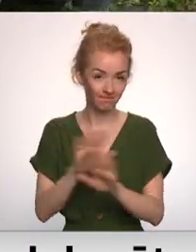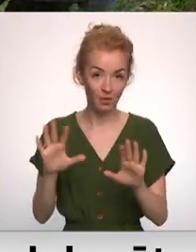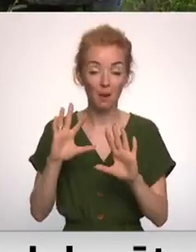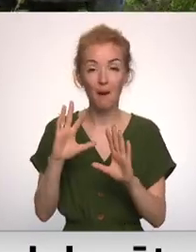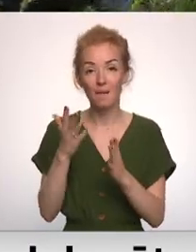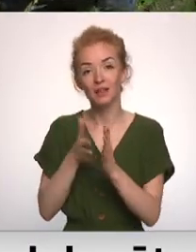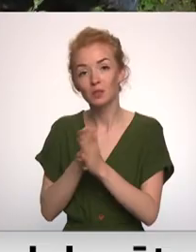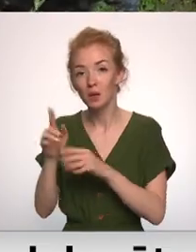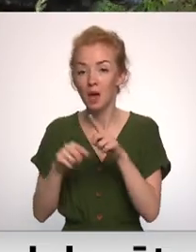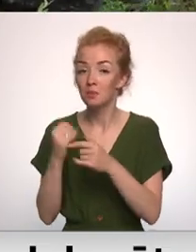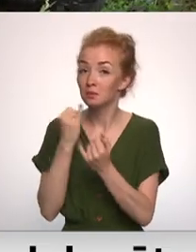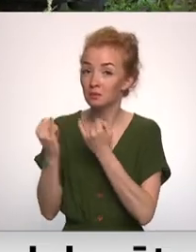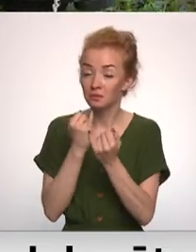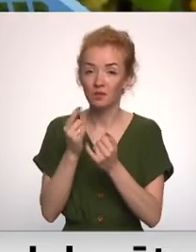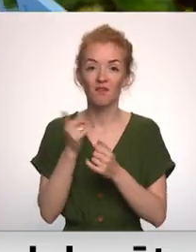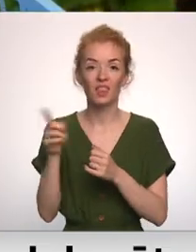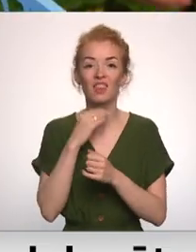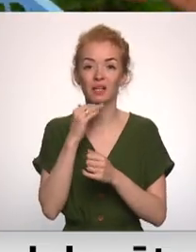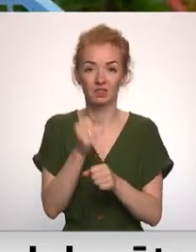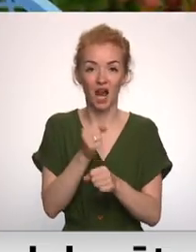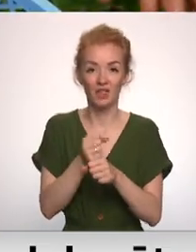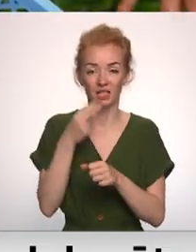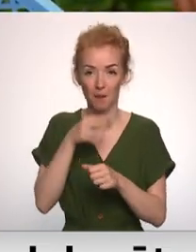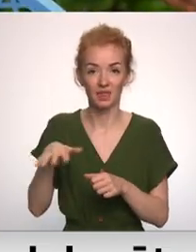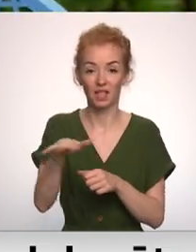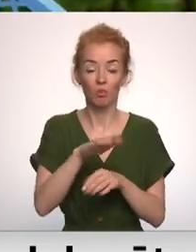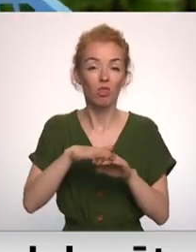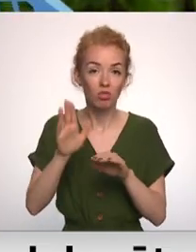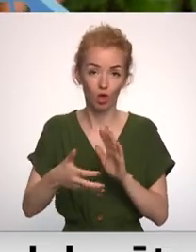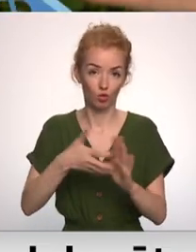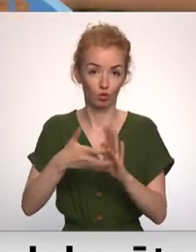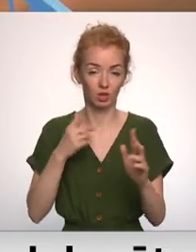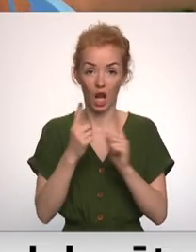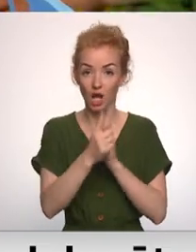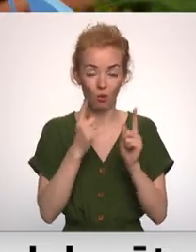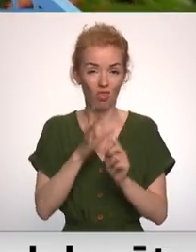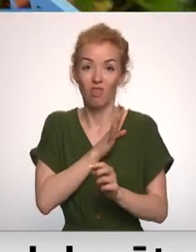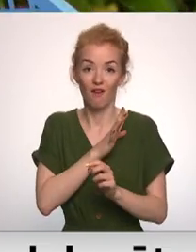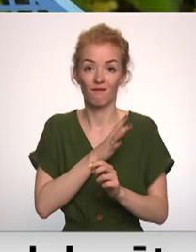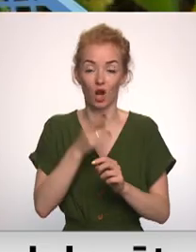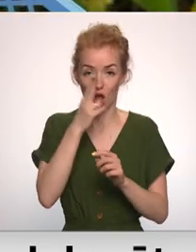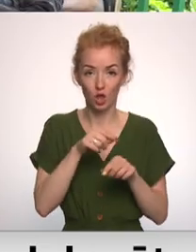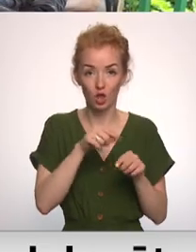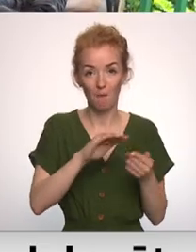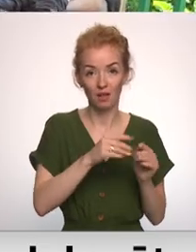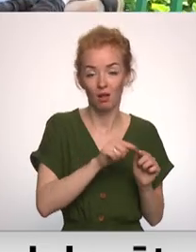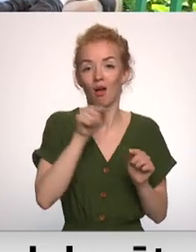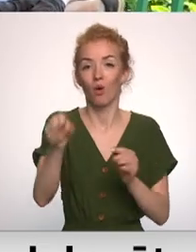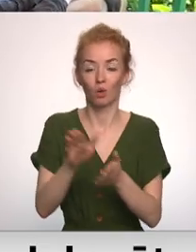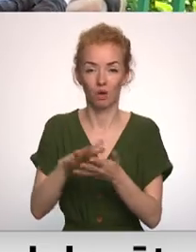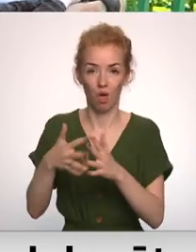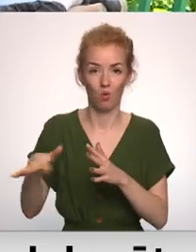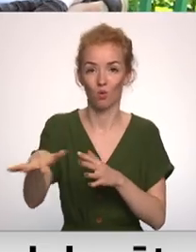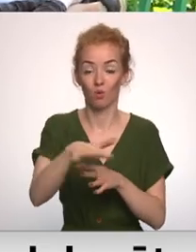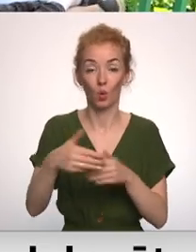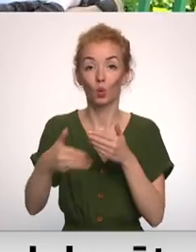viņu līdzcilvēkus, kā nedošanos uz saimniecībām min arī transporta trūkumu, kas neļauj nokļūt lauku apvidos, un plānus